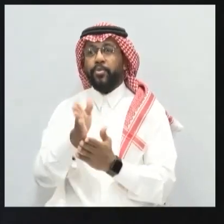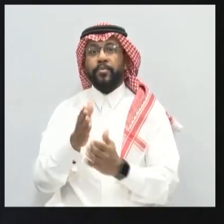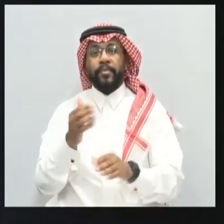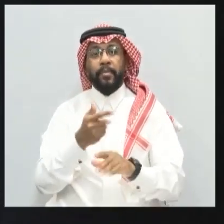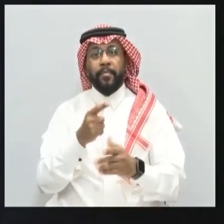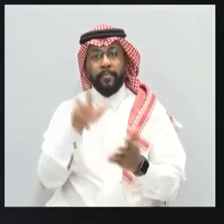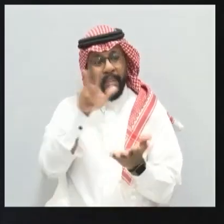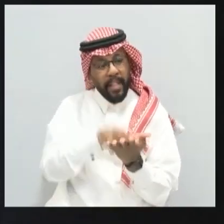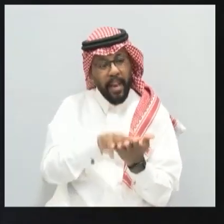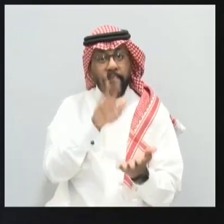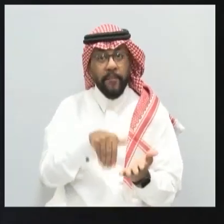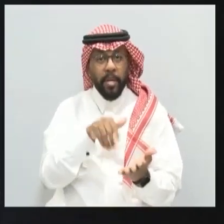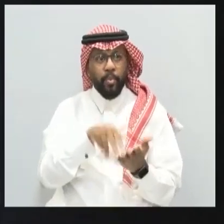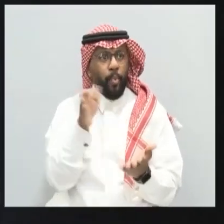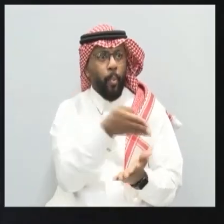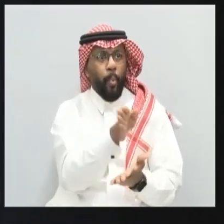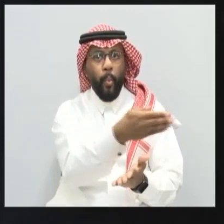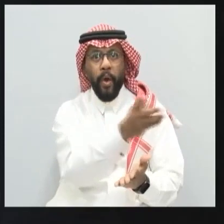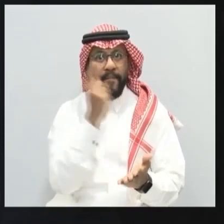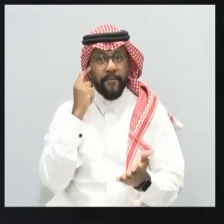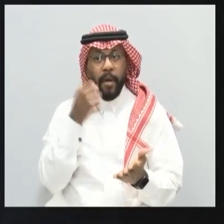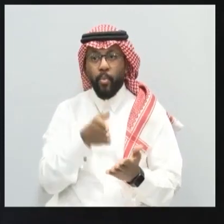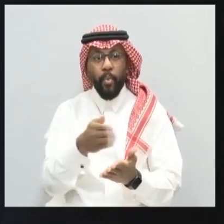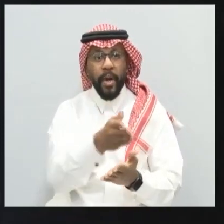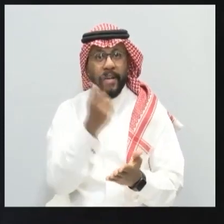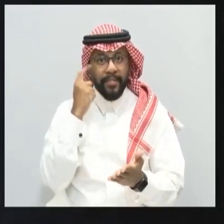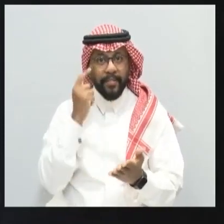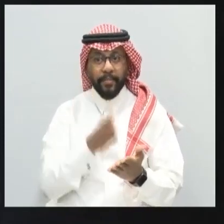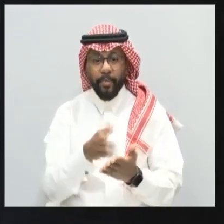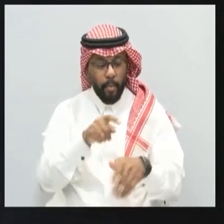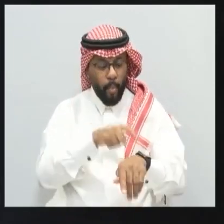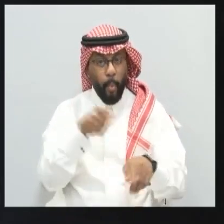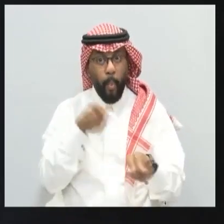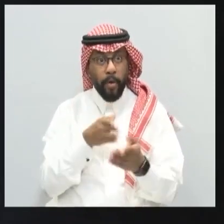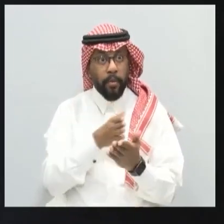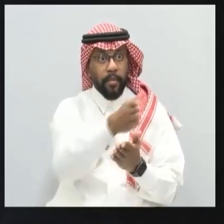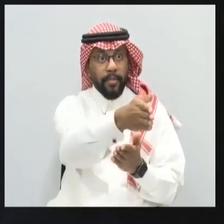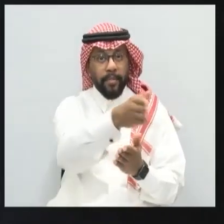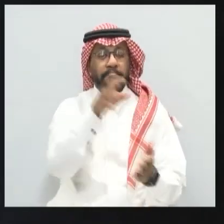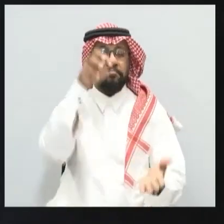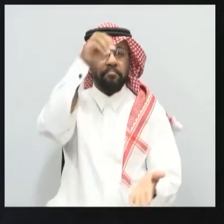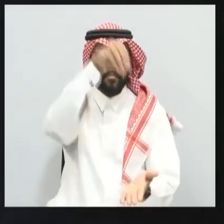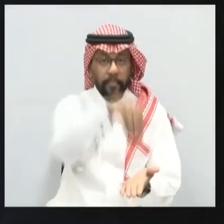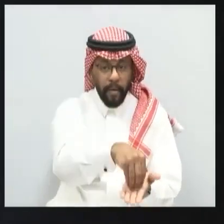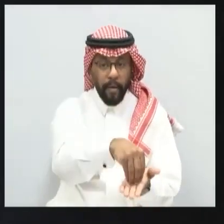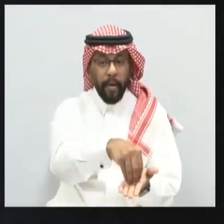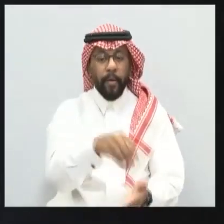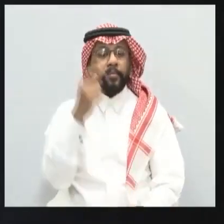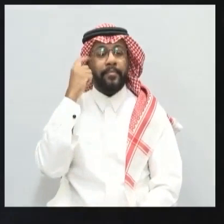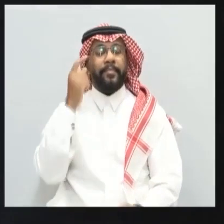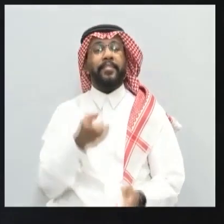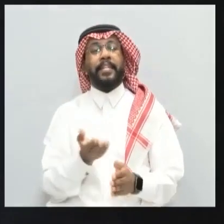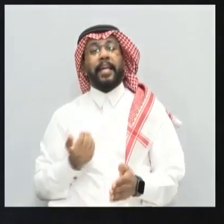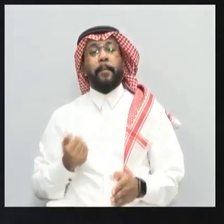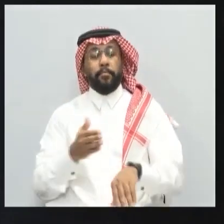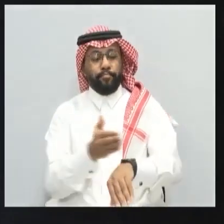البرامج التقنيه التي تساعدك في التعرف على المده الزمنيه لل وصول ومهم جدا ان تحضر